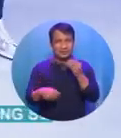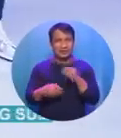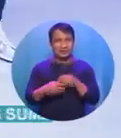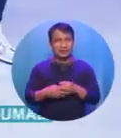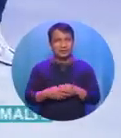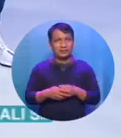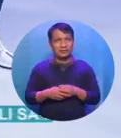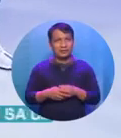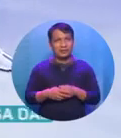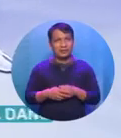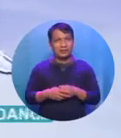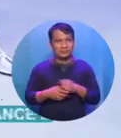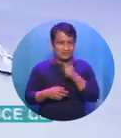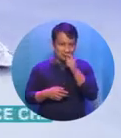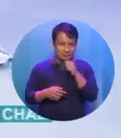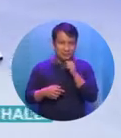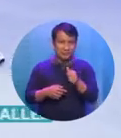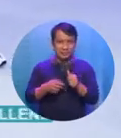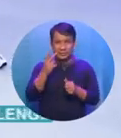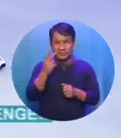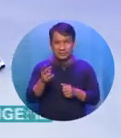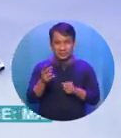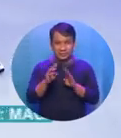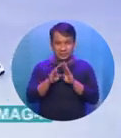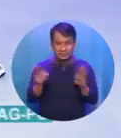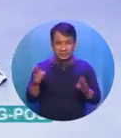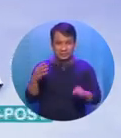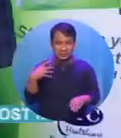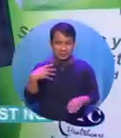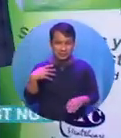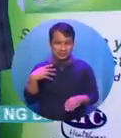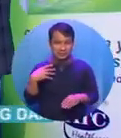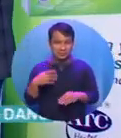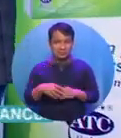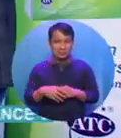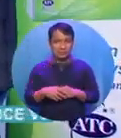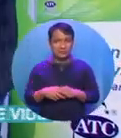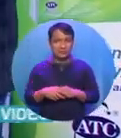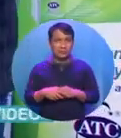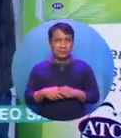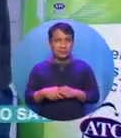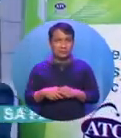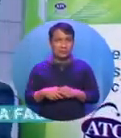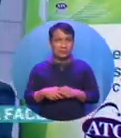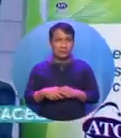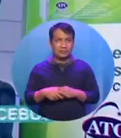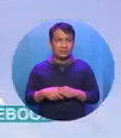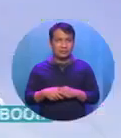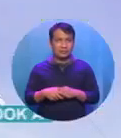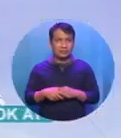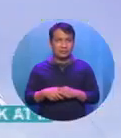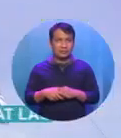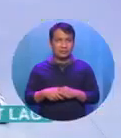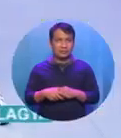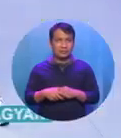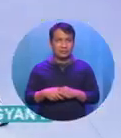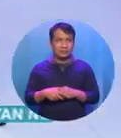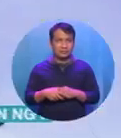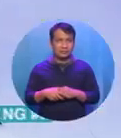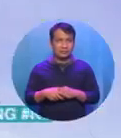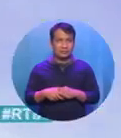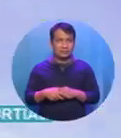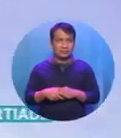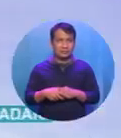lang. Hindi siya nanonood eh. Ang ginawa niya, sa kanya binuksan yung TV. Okay.